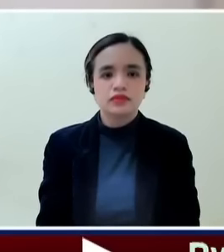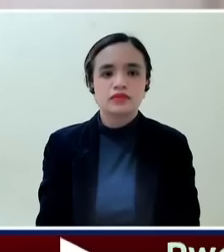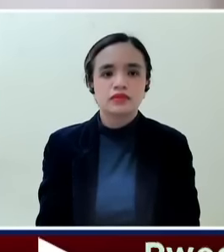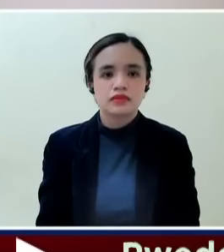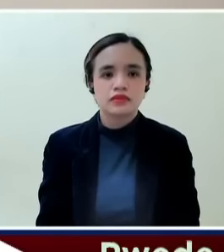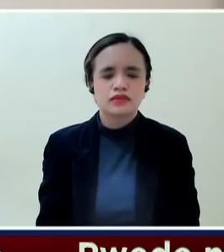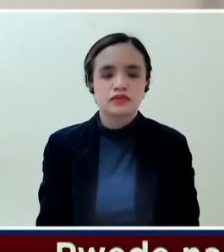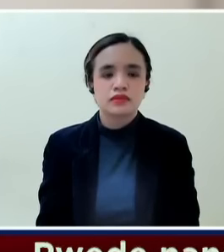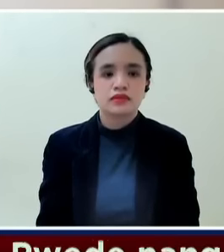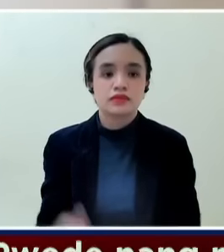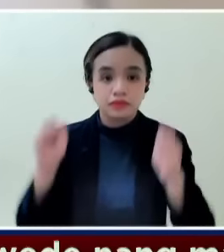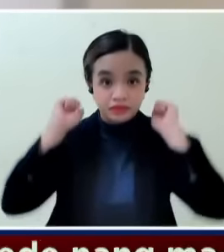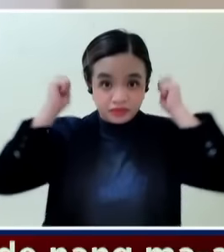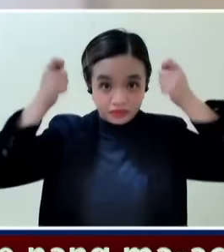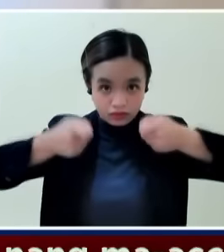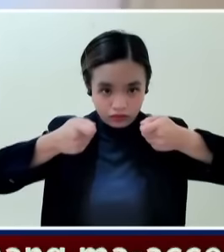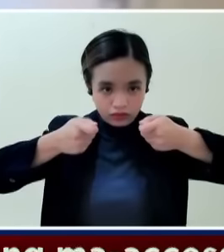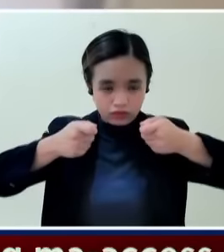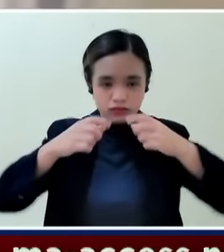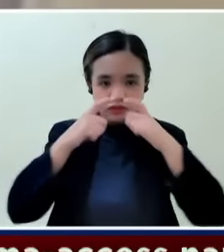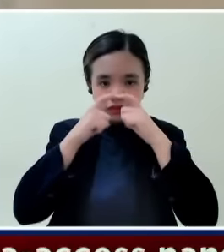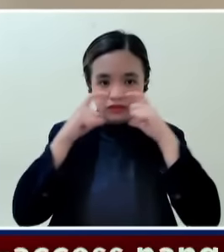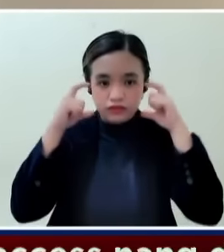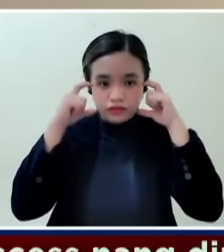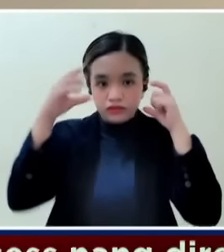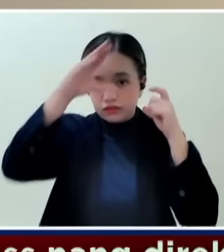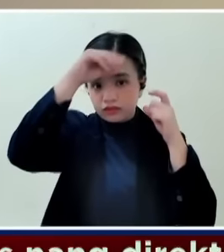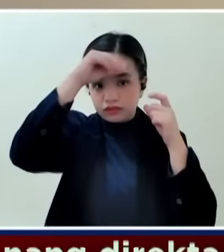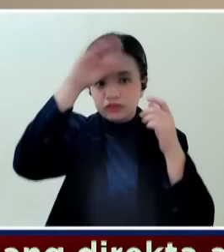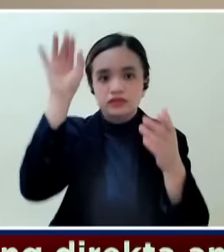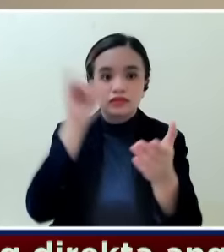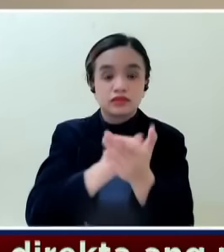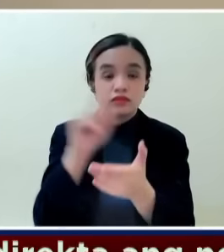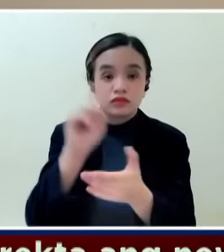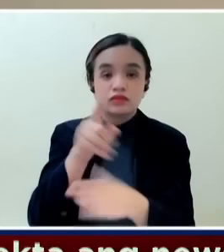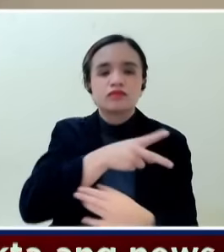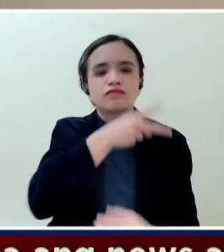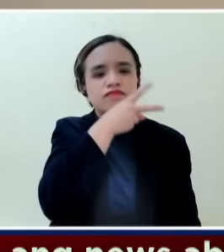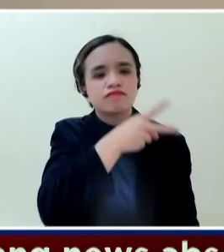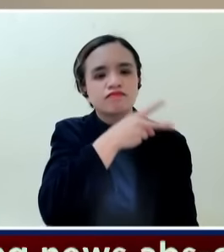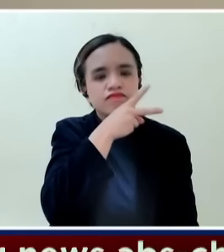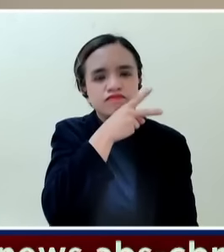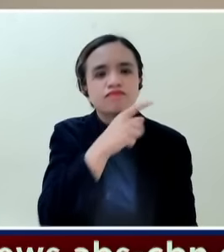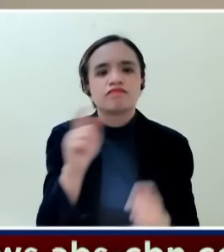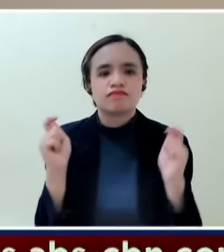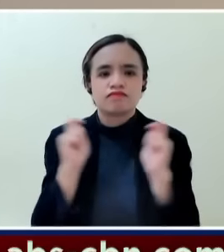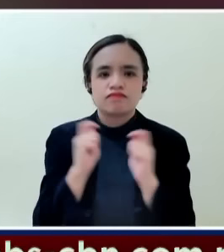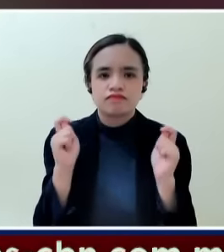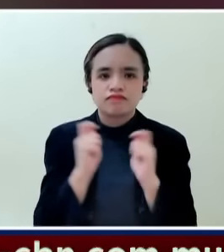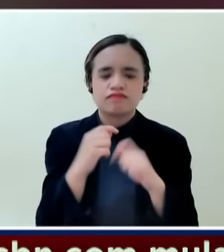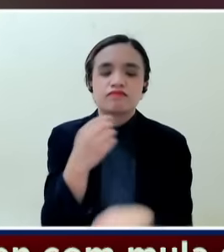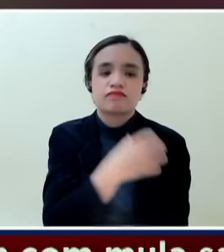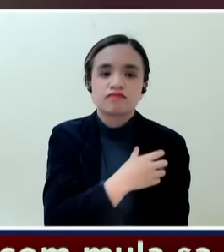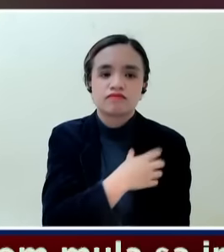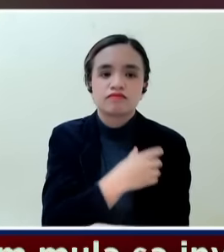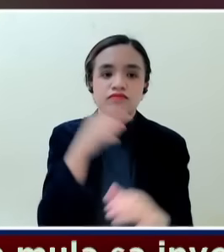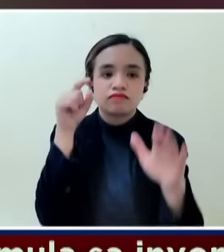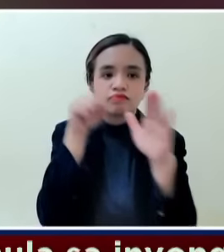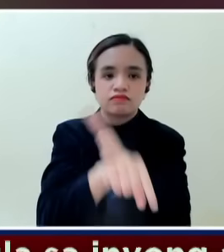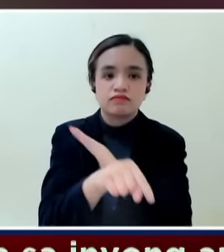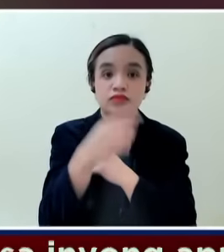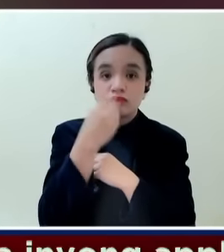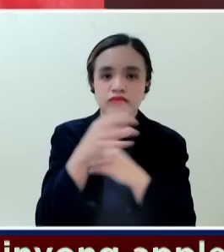Ang nakahood na jacket at nakamaskarang lalaking ito ang itinuturing na person of interest ng Tagaytay City Police sa pagpatay sa